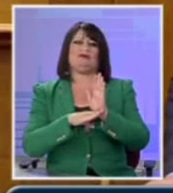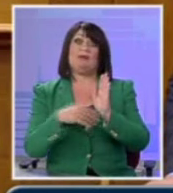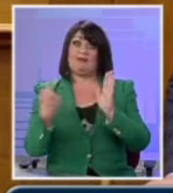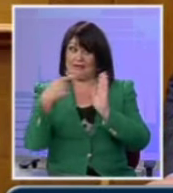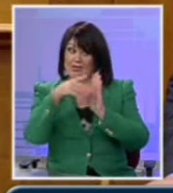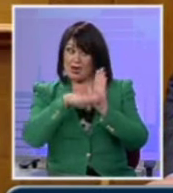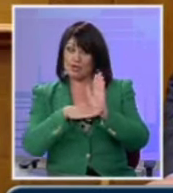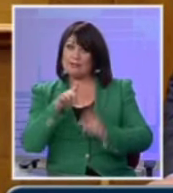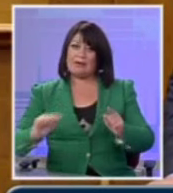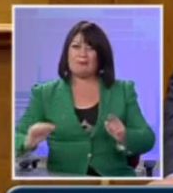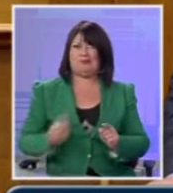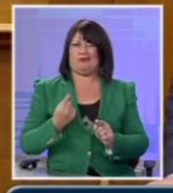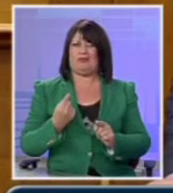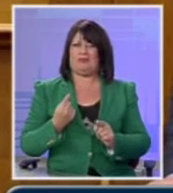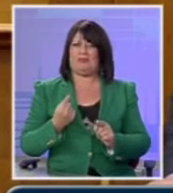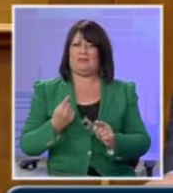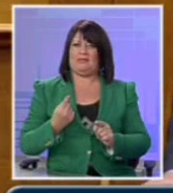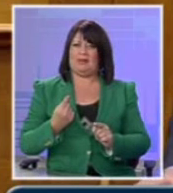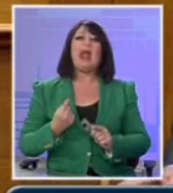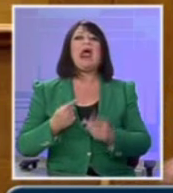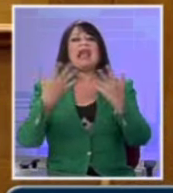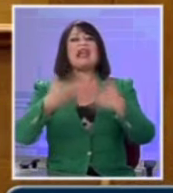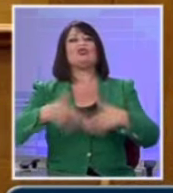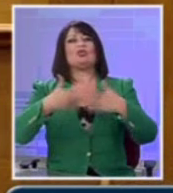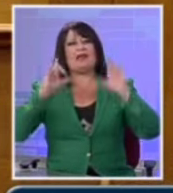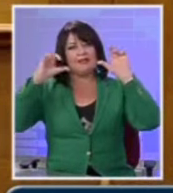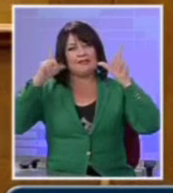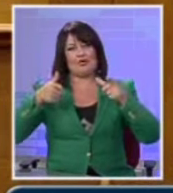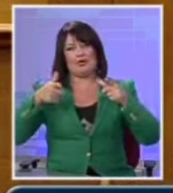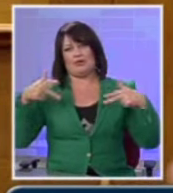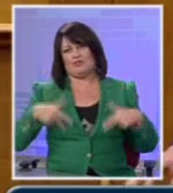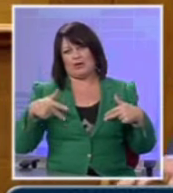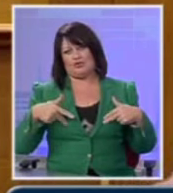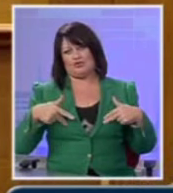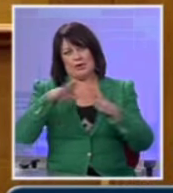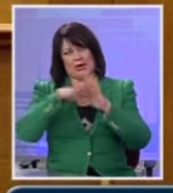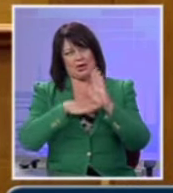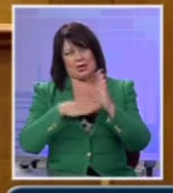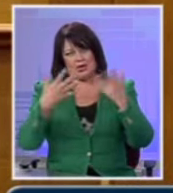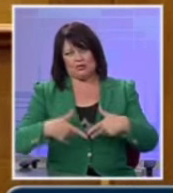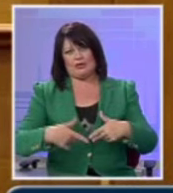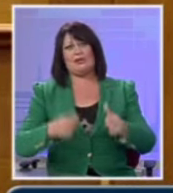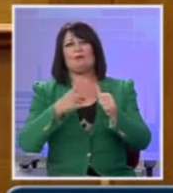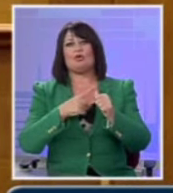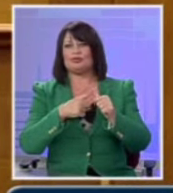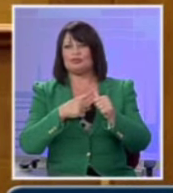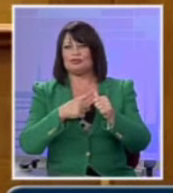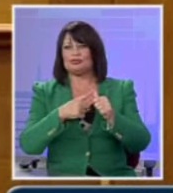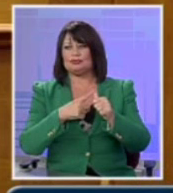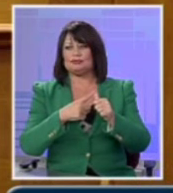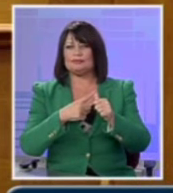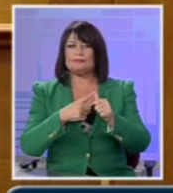μπορεί να ενοχλούν κάποιους, αλλά είναι κανόνες λειτουργίας δημοκρατικού κράτους. Ο πρώτος κανόνας είναι